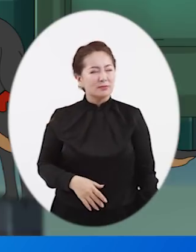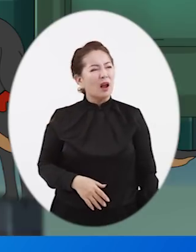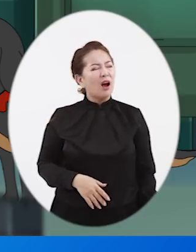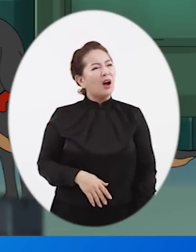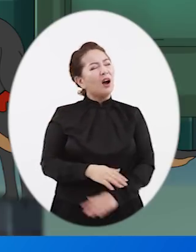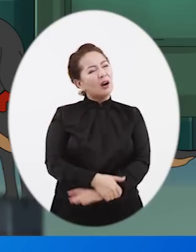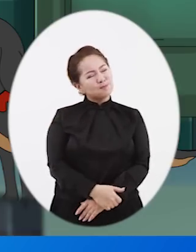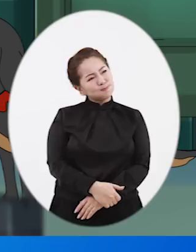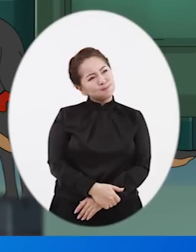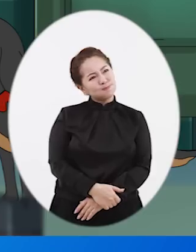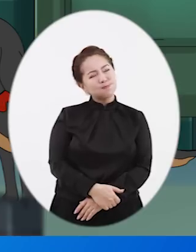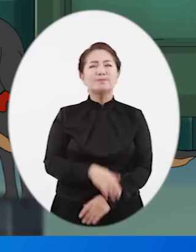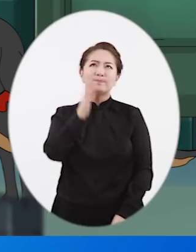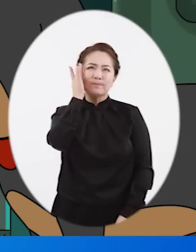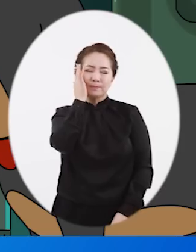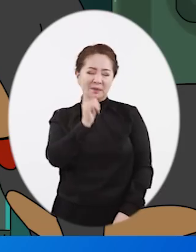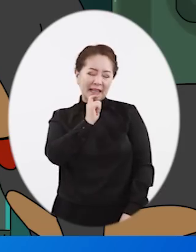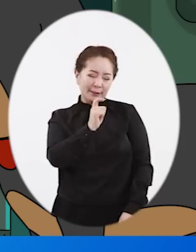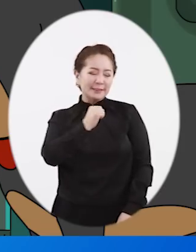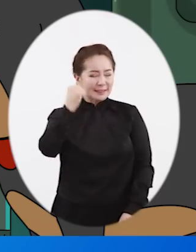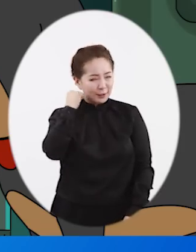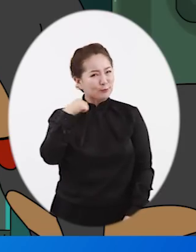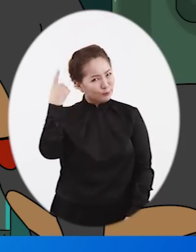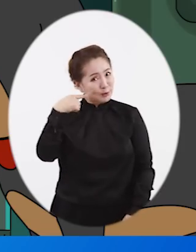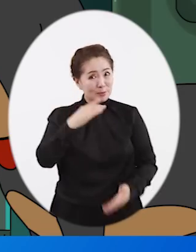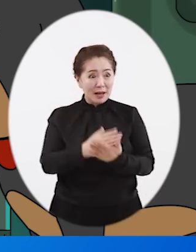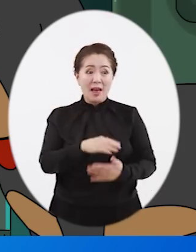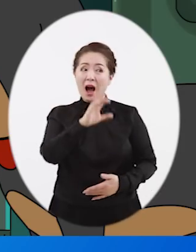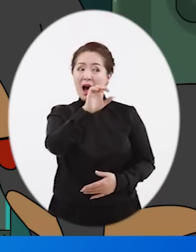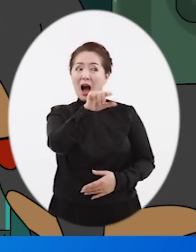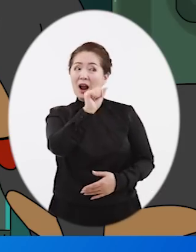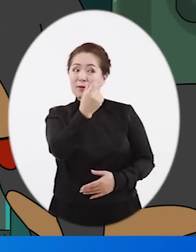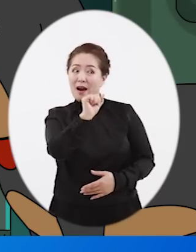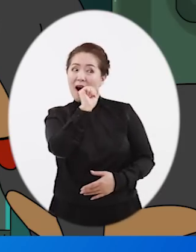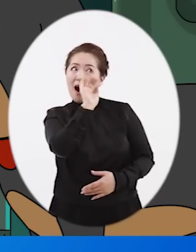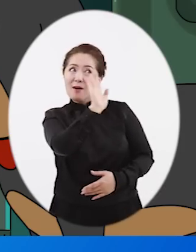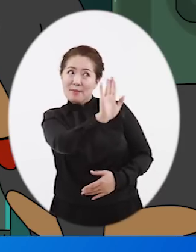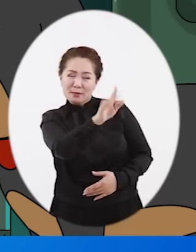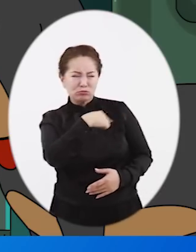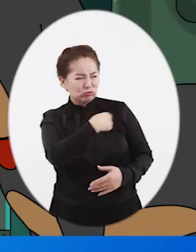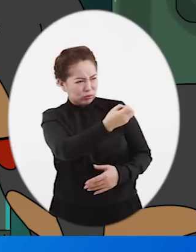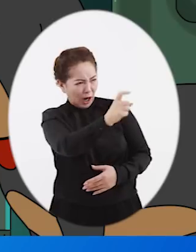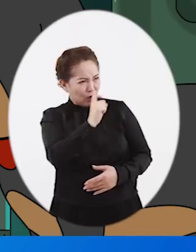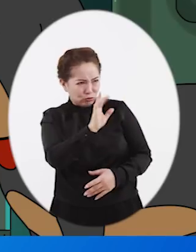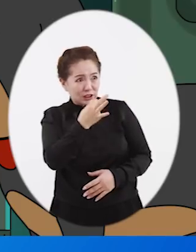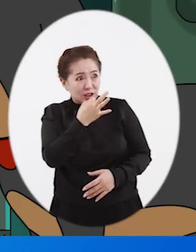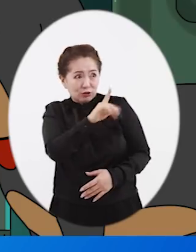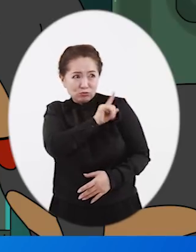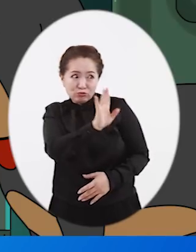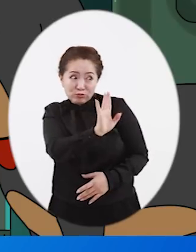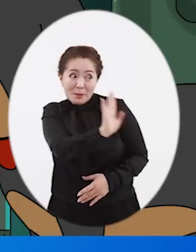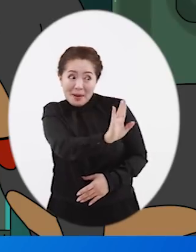Сардагт би. Тэр юу вэ? За байц. Би энэ онцгойг тааж чадах юм шиг л санагдаад ах